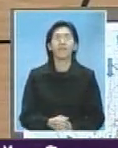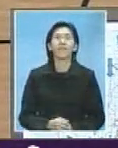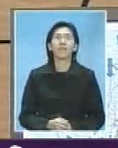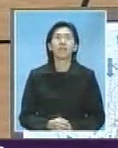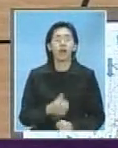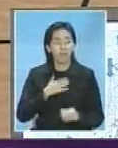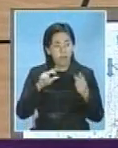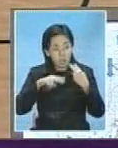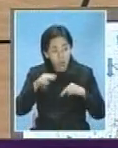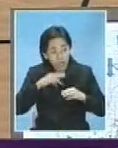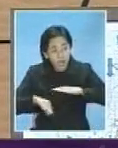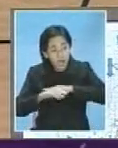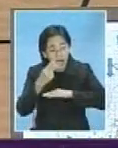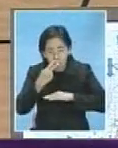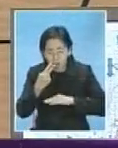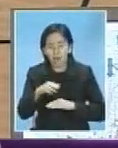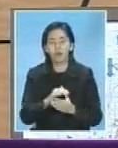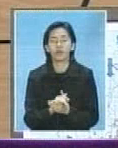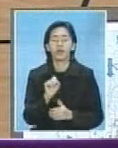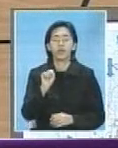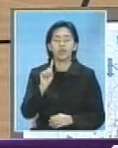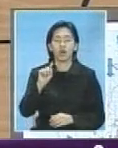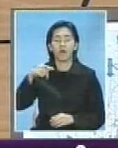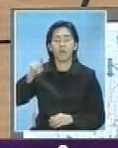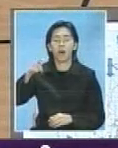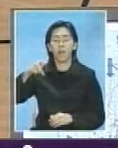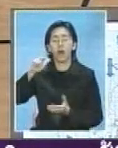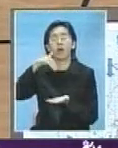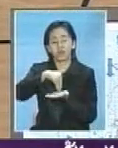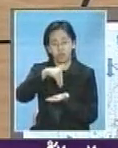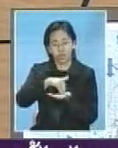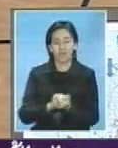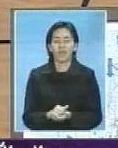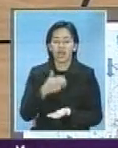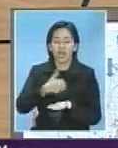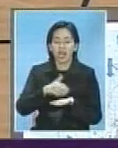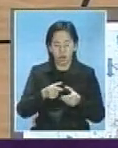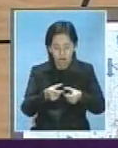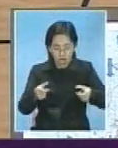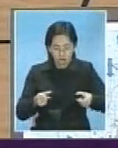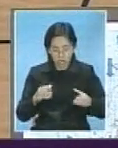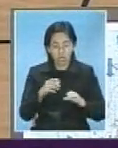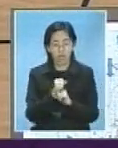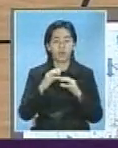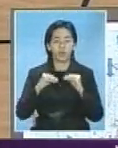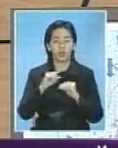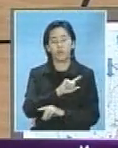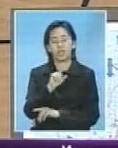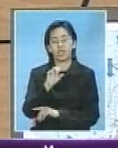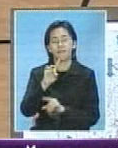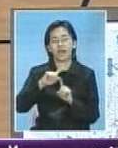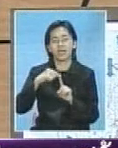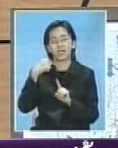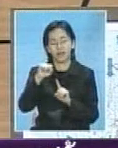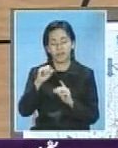การตรวจข้อเท็จจริงนะครับพบว่าทางสปพ.เองได้มีรายงานการประชุมเมื่อวันที่28ตุลาคม